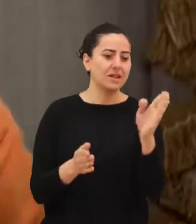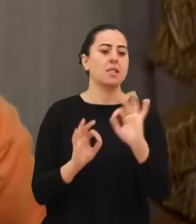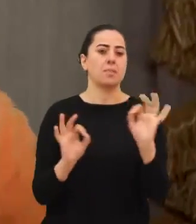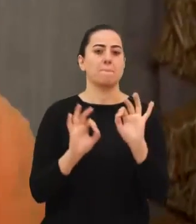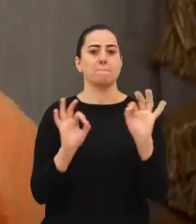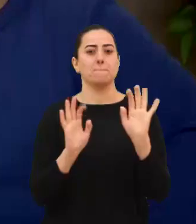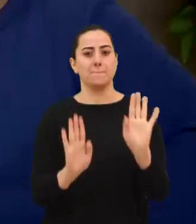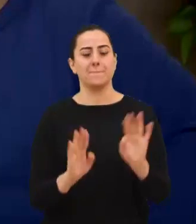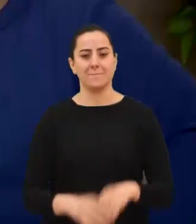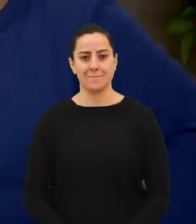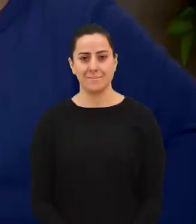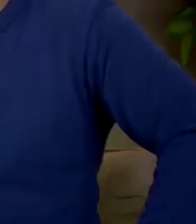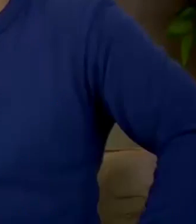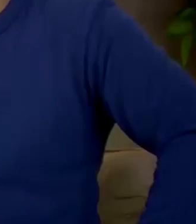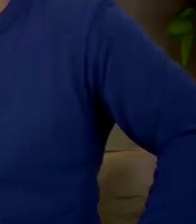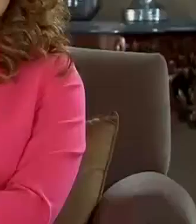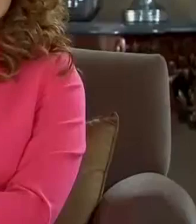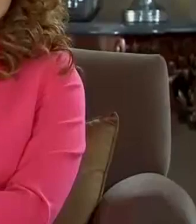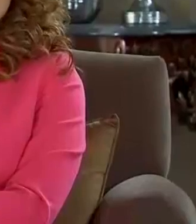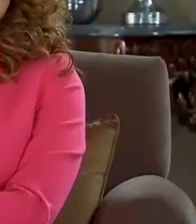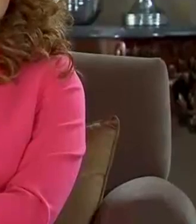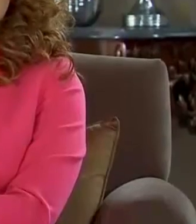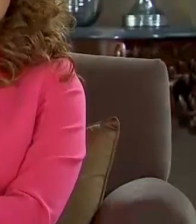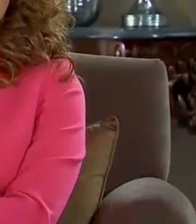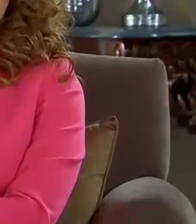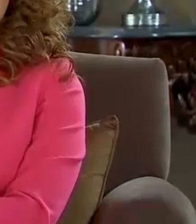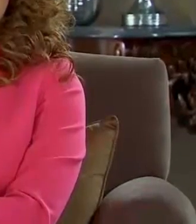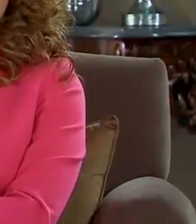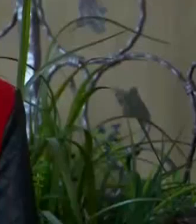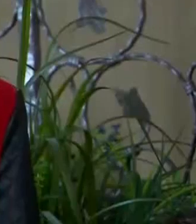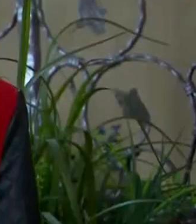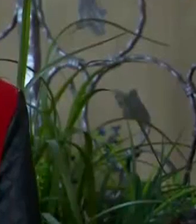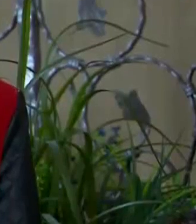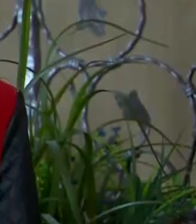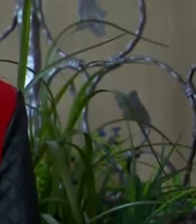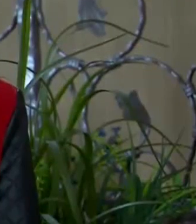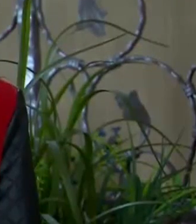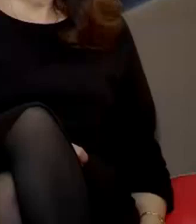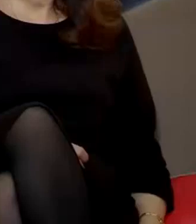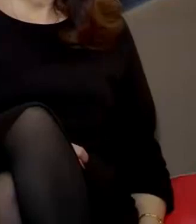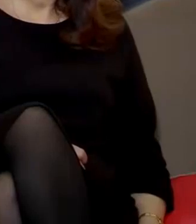Tamam. Sıra.